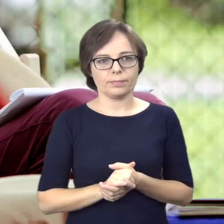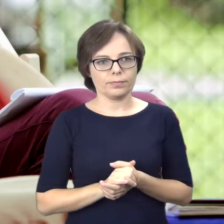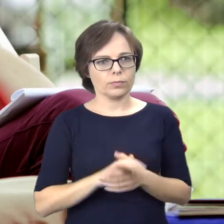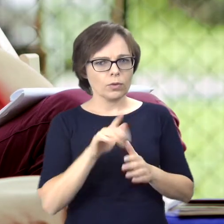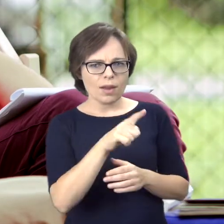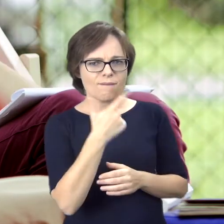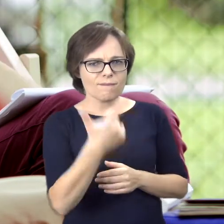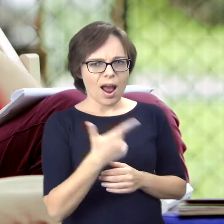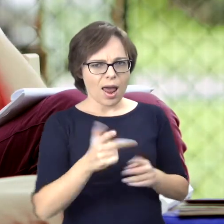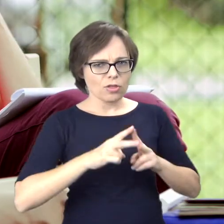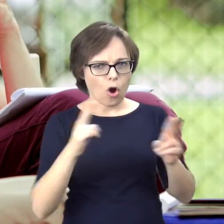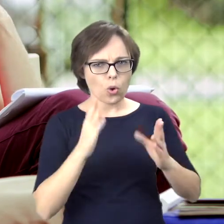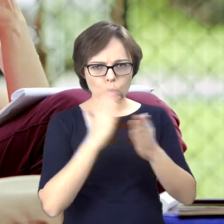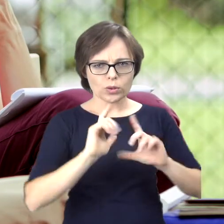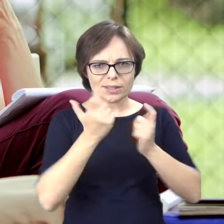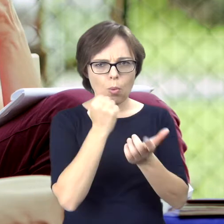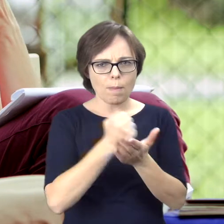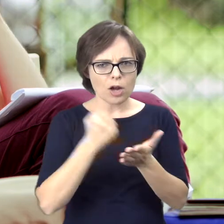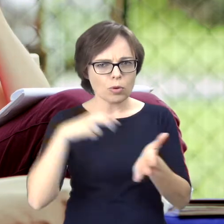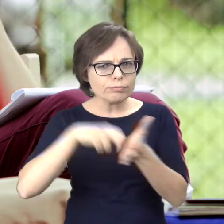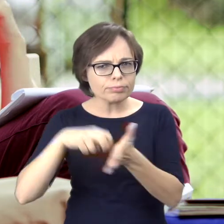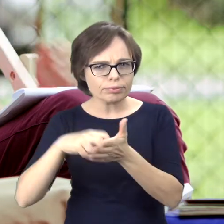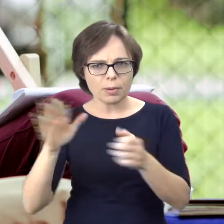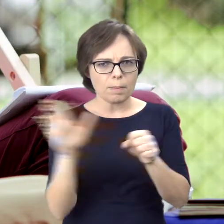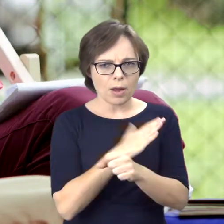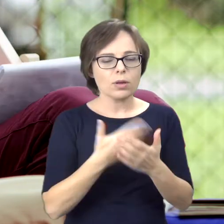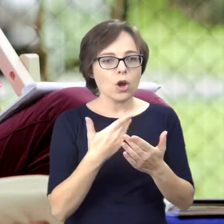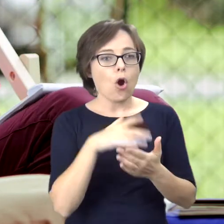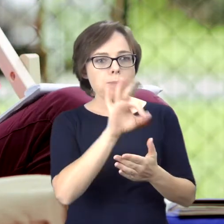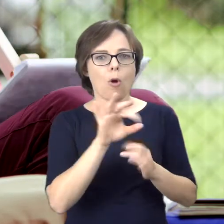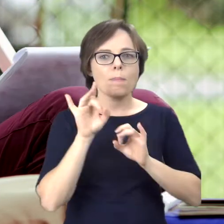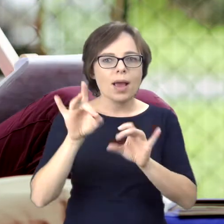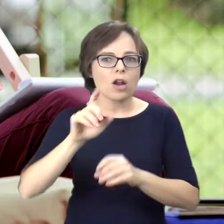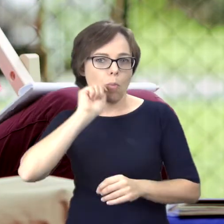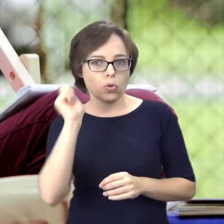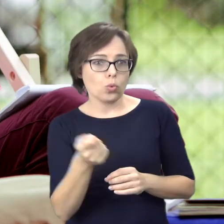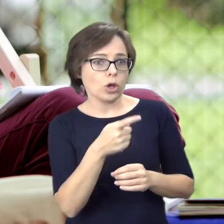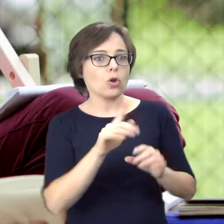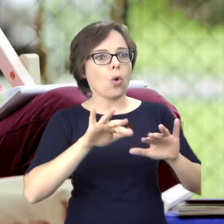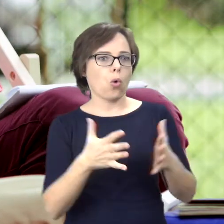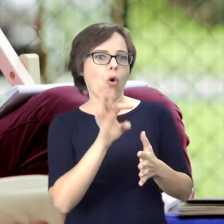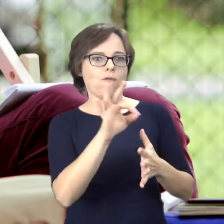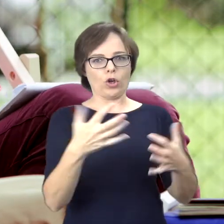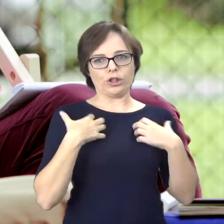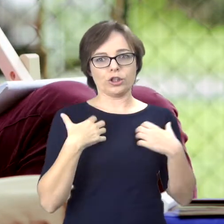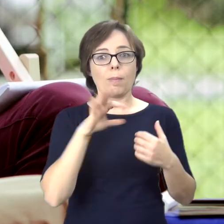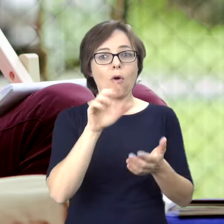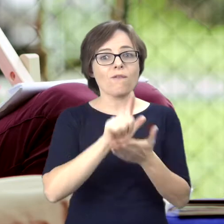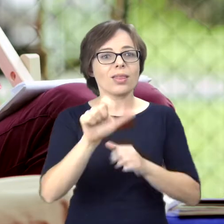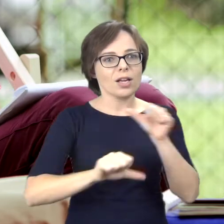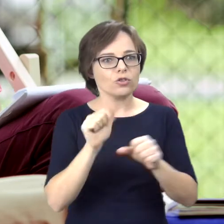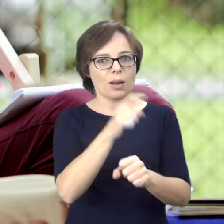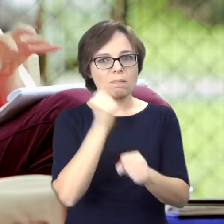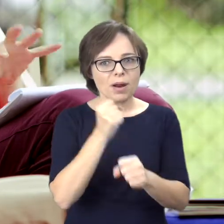2 lata, dlatego że jakby podróżowanie i bieganie stało się dla ciebie sposobem na życie, prawda? Bo ty zrezygnowałeś z korporacji, 12 lat